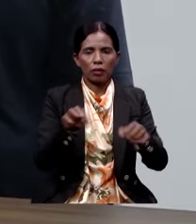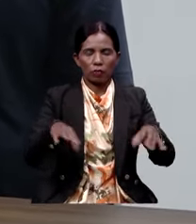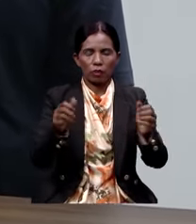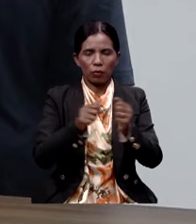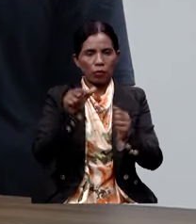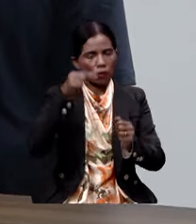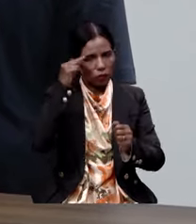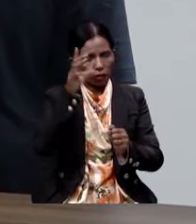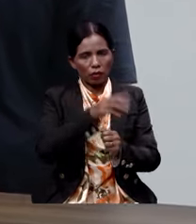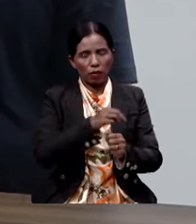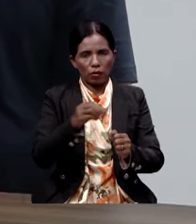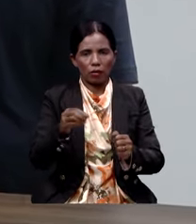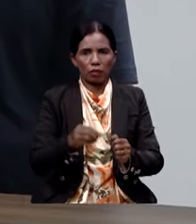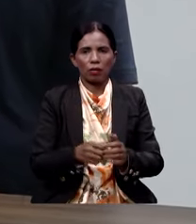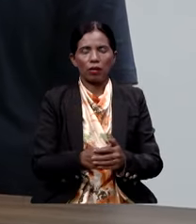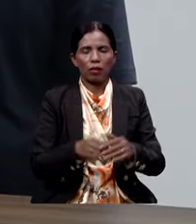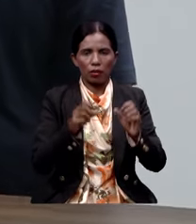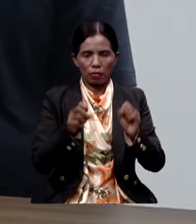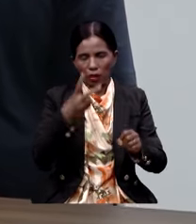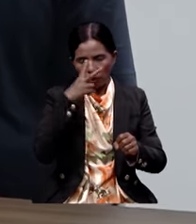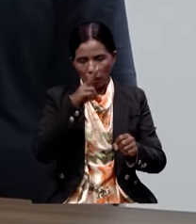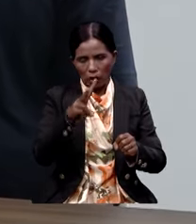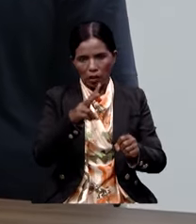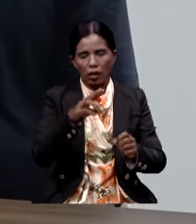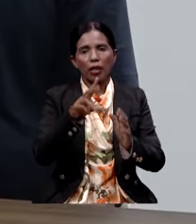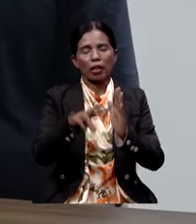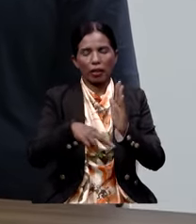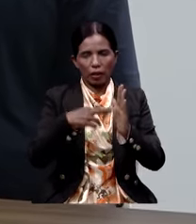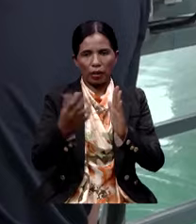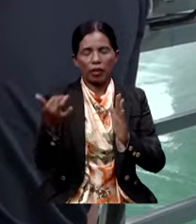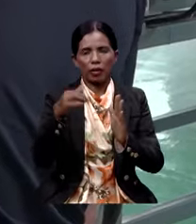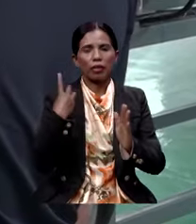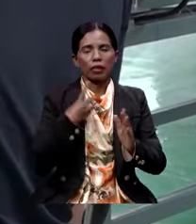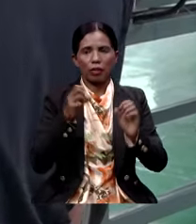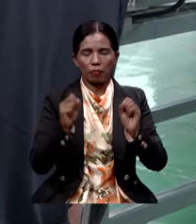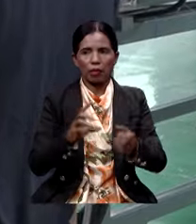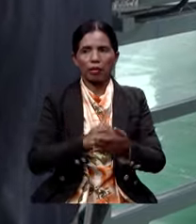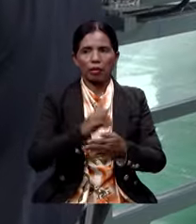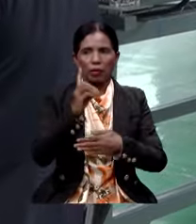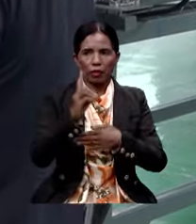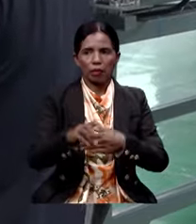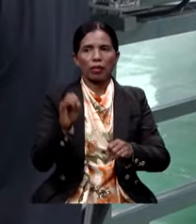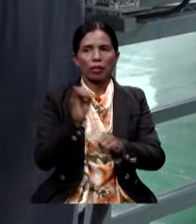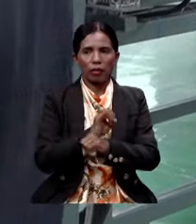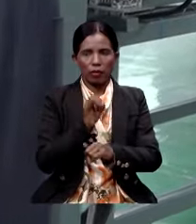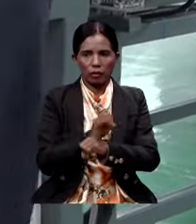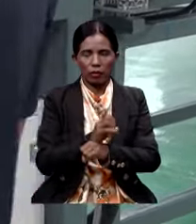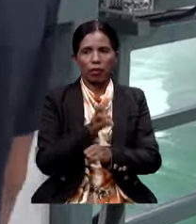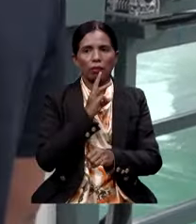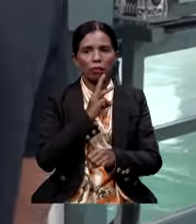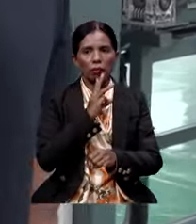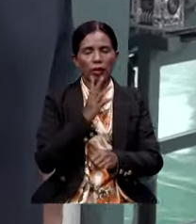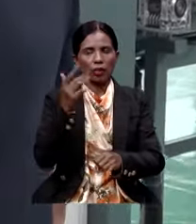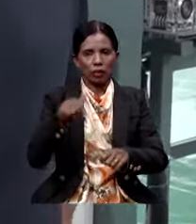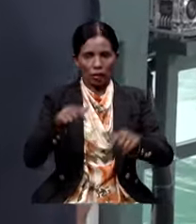loke diálogo sira a tu bele hare manera ne be ita se bele desenvolve a industria be nia ia Timor